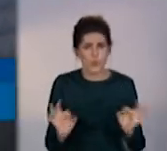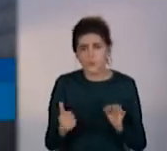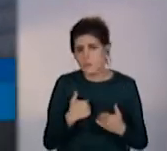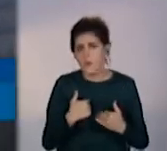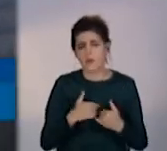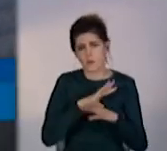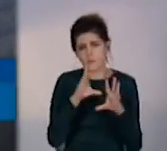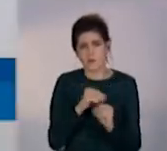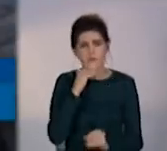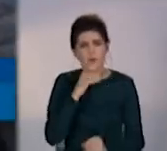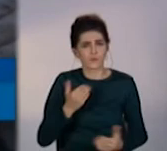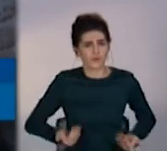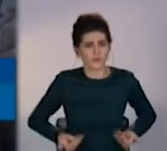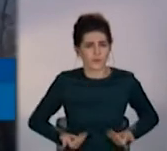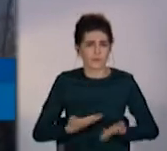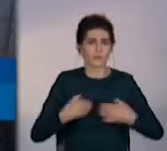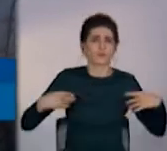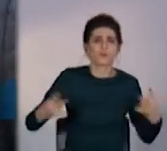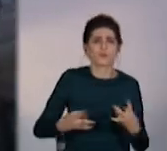мені достатньо буде. На ринок,